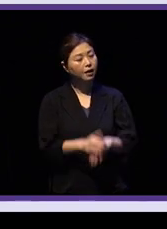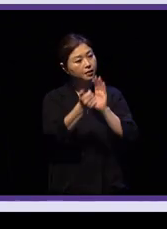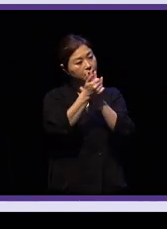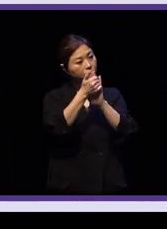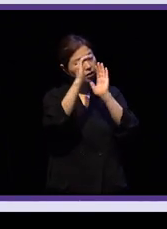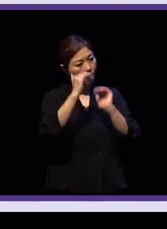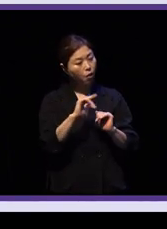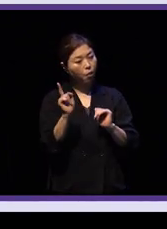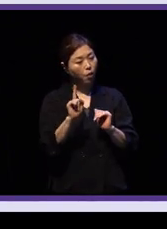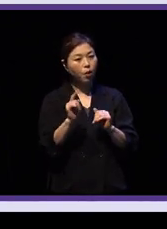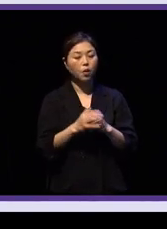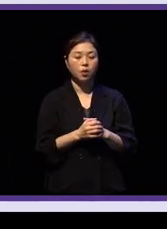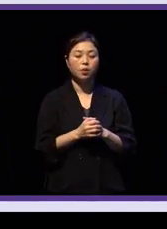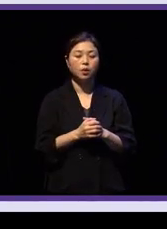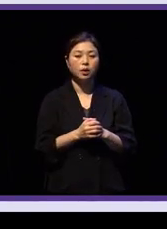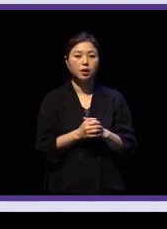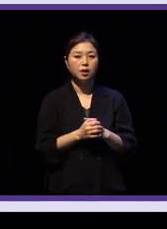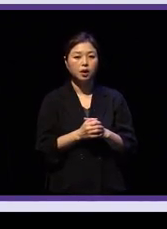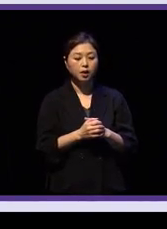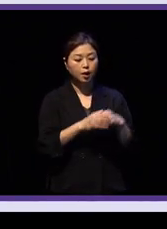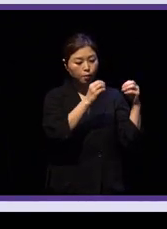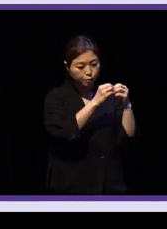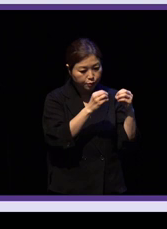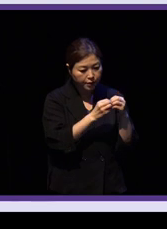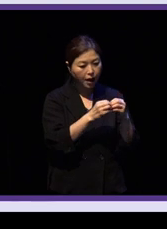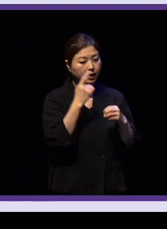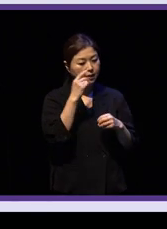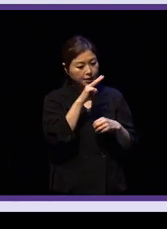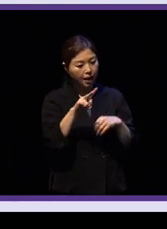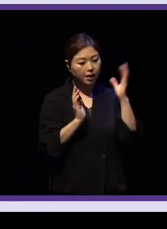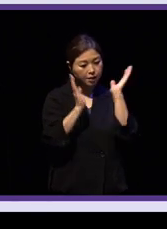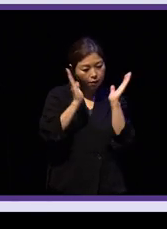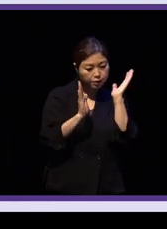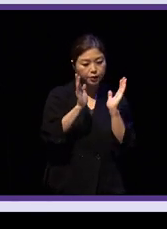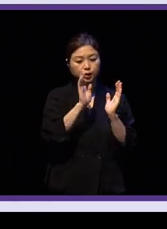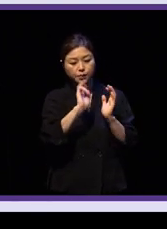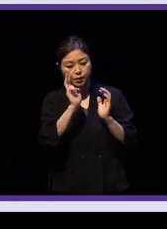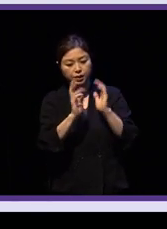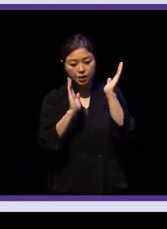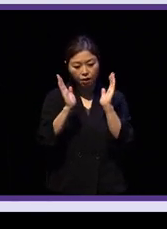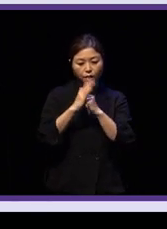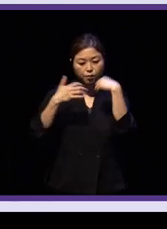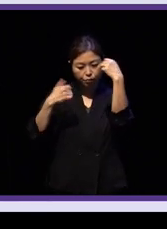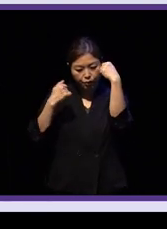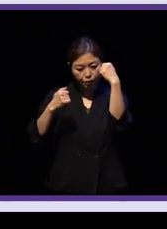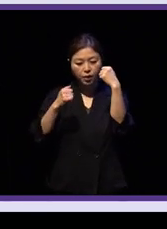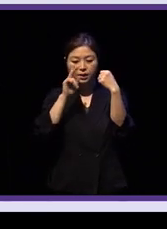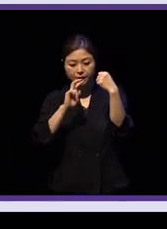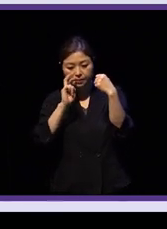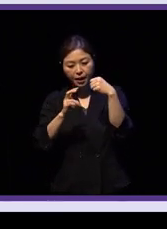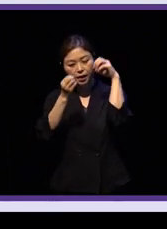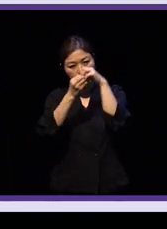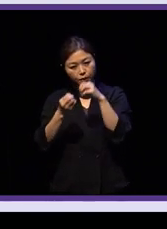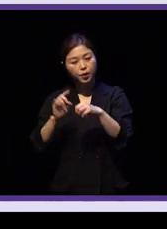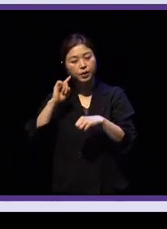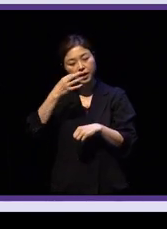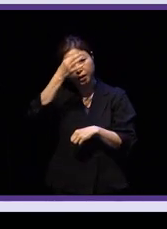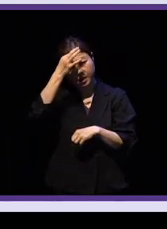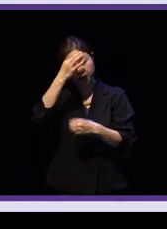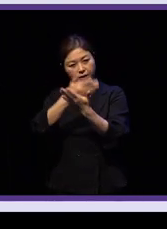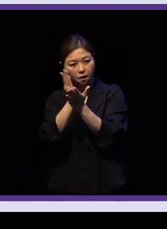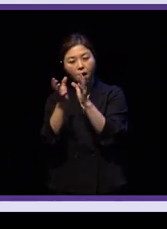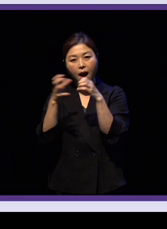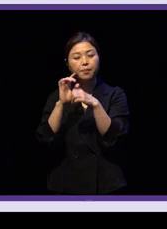지원 내용은 역시 문학 시각 연극 뮤지컬 무용음악 전통다원으로 이루어져 있고 24년도에